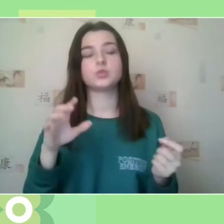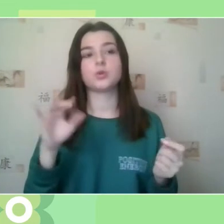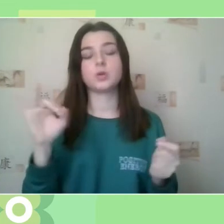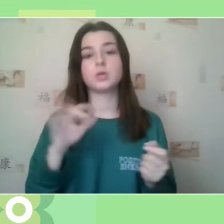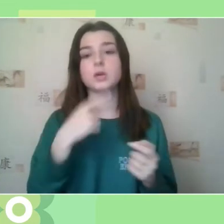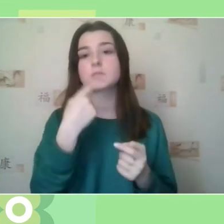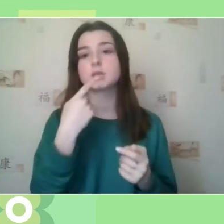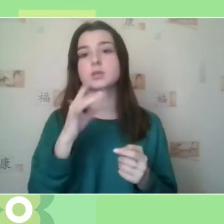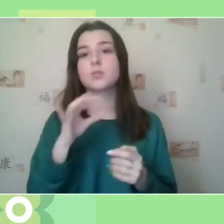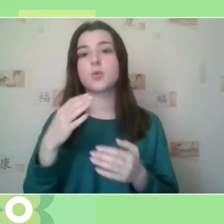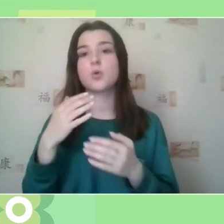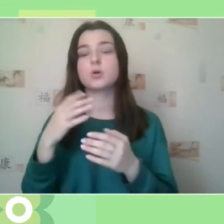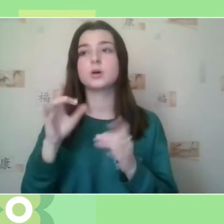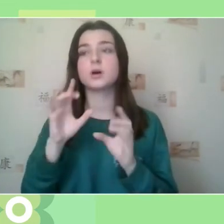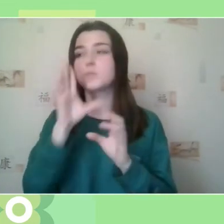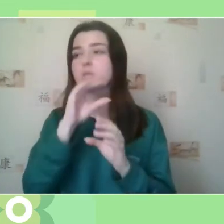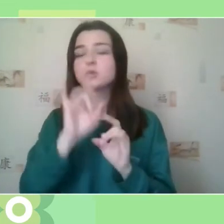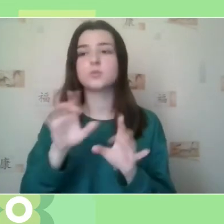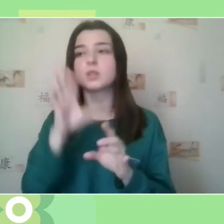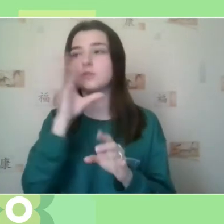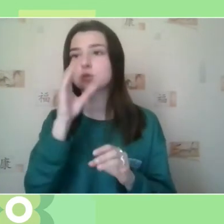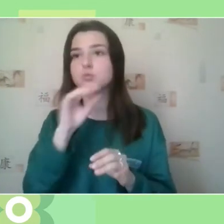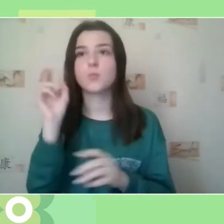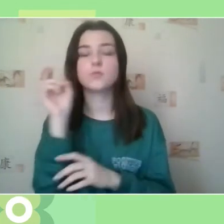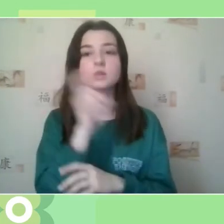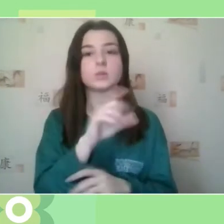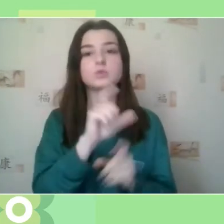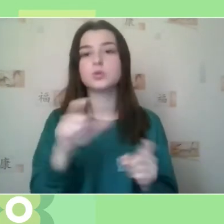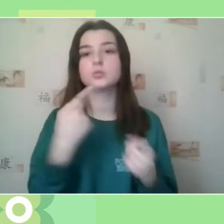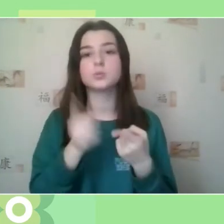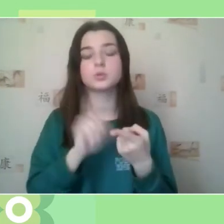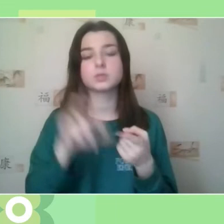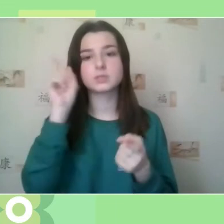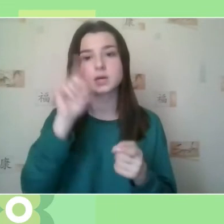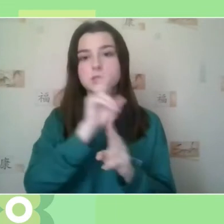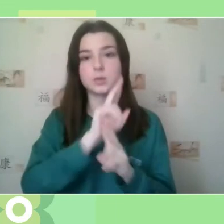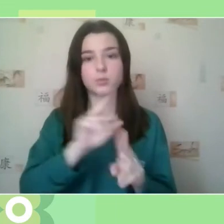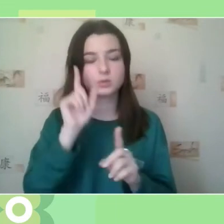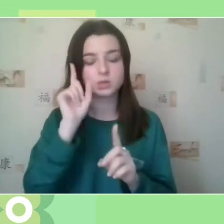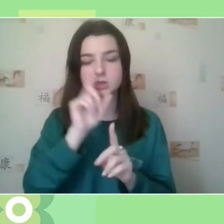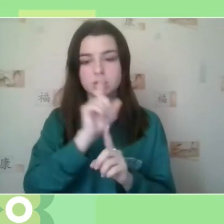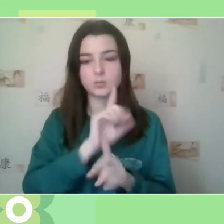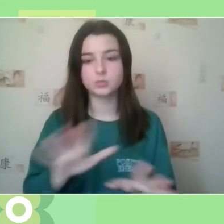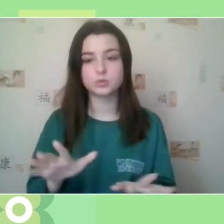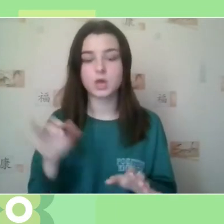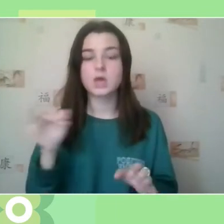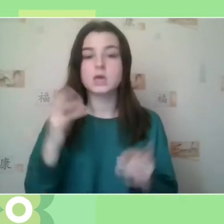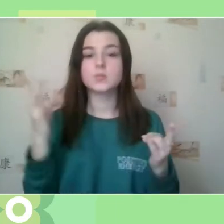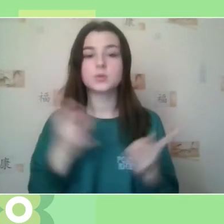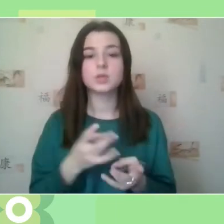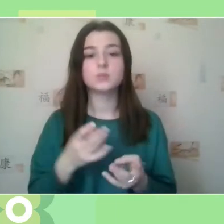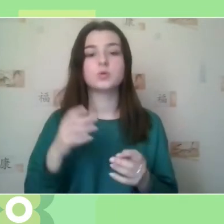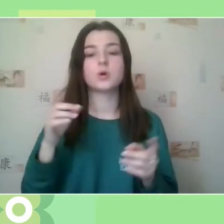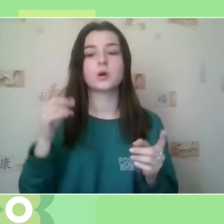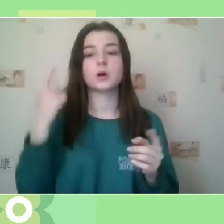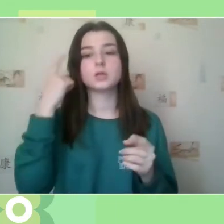ефірах, розповідати в маршрутки або в тролейбусі, люди про це знати не будуть. Тому треба починати з того, що сформулювати, що вам треба,